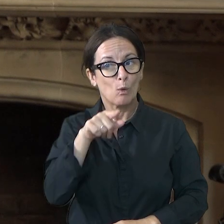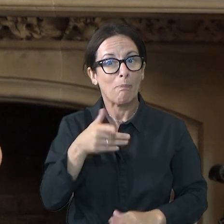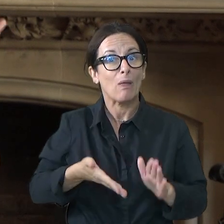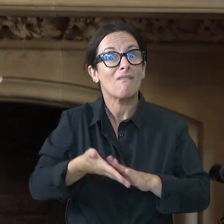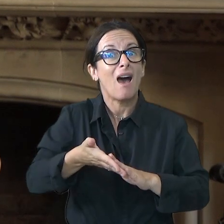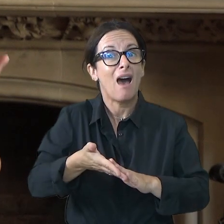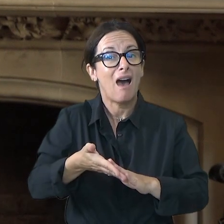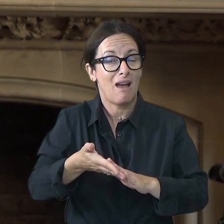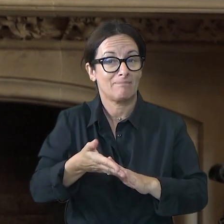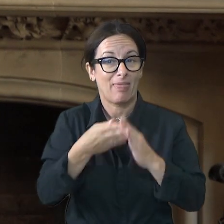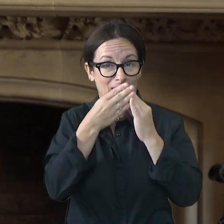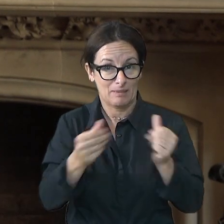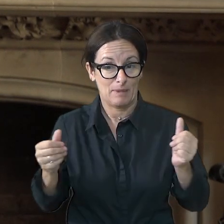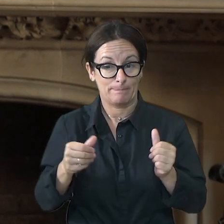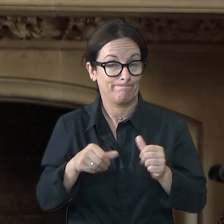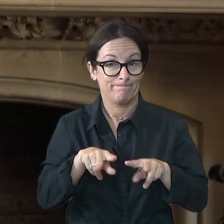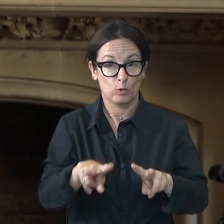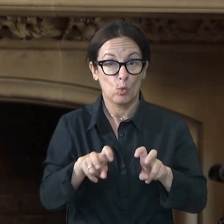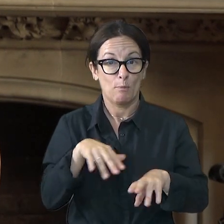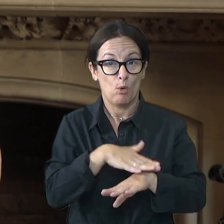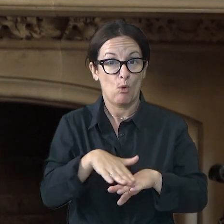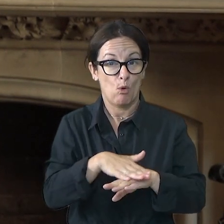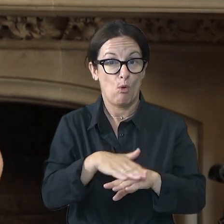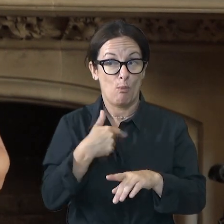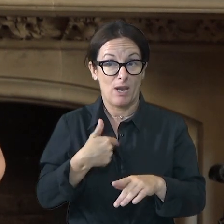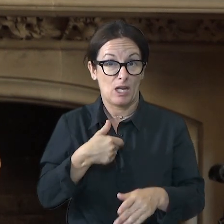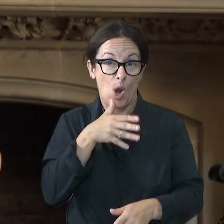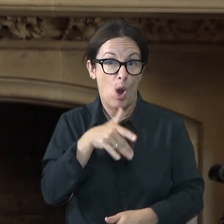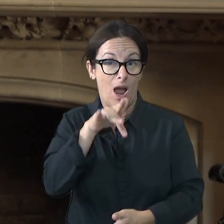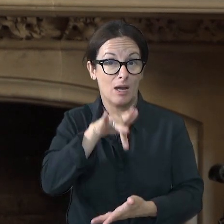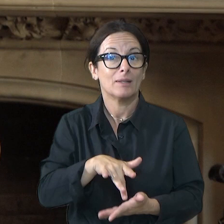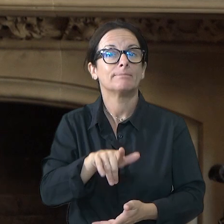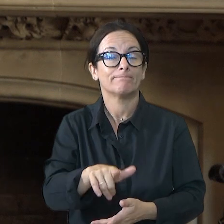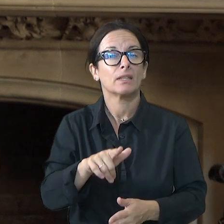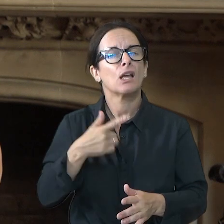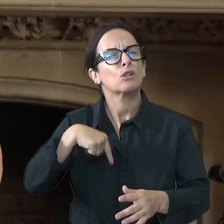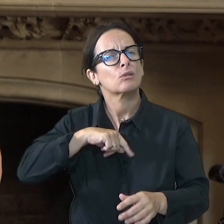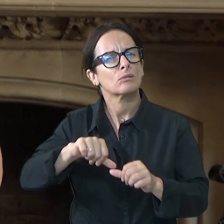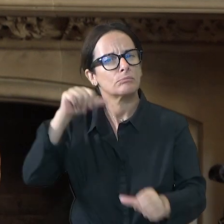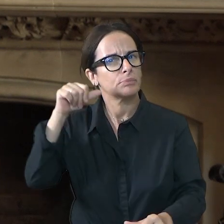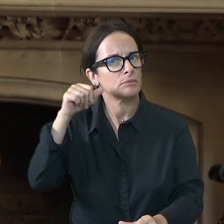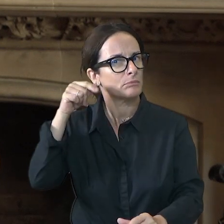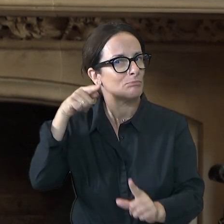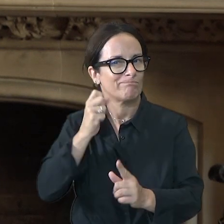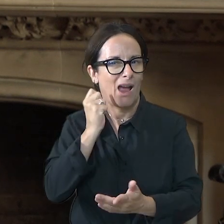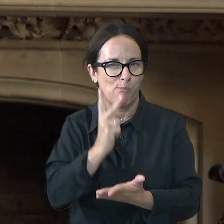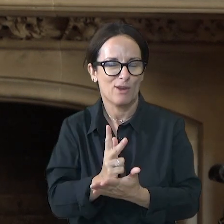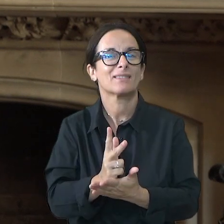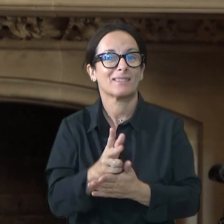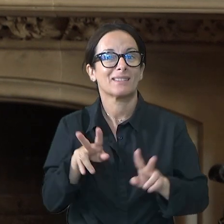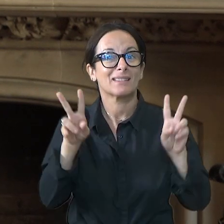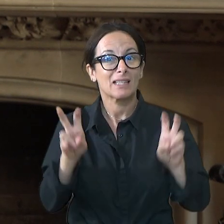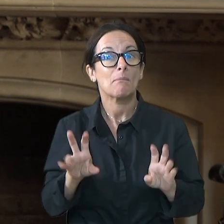mantenguin i inclús se vagin ampliant amb el nou govern que entrarà. El govern sortint, el govern actual i sortint, ha estat una de les prioritats i una de